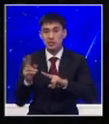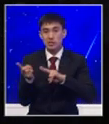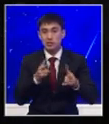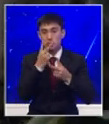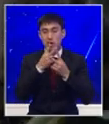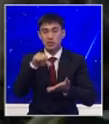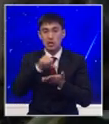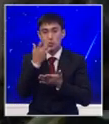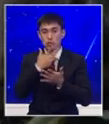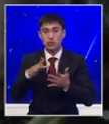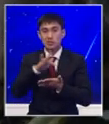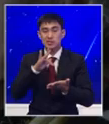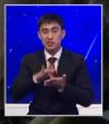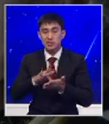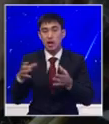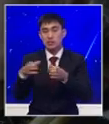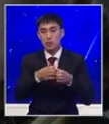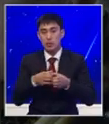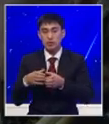представили члены этнокультурных центров и